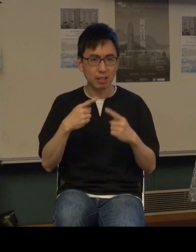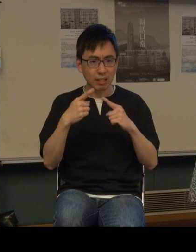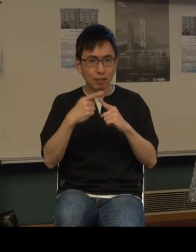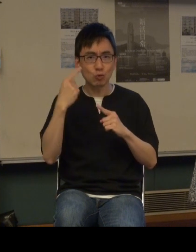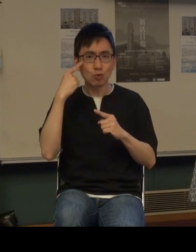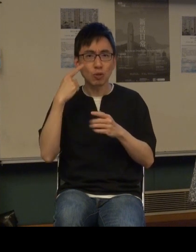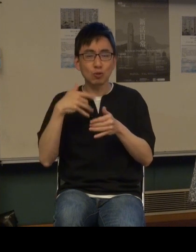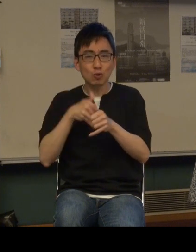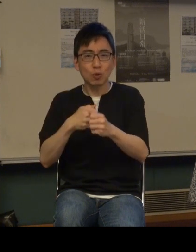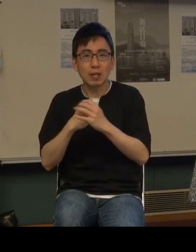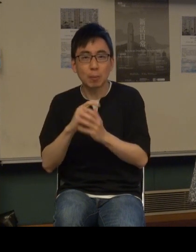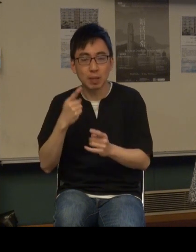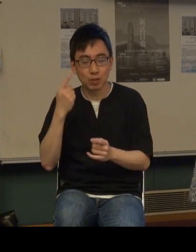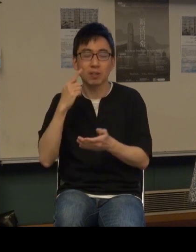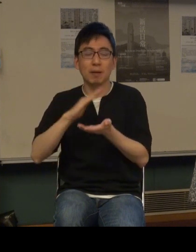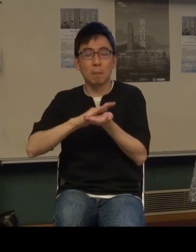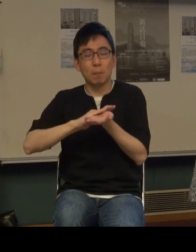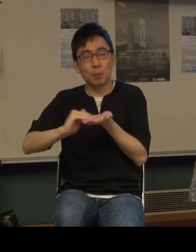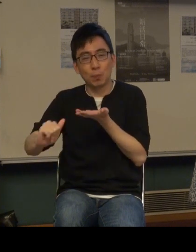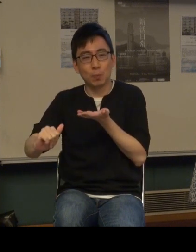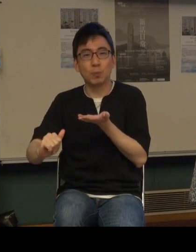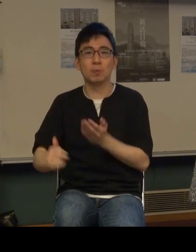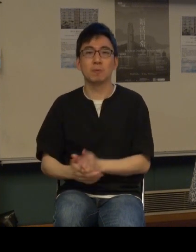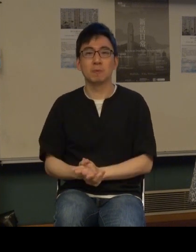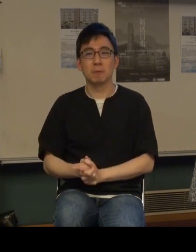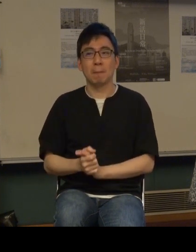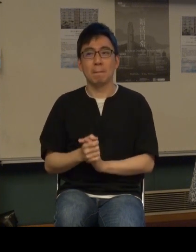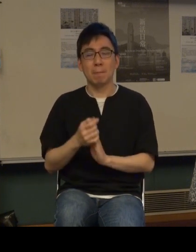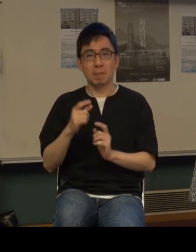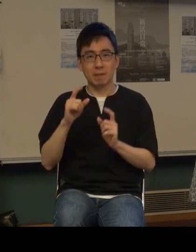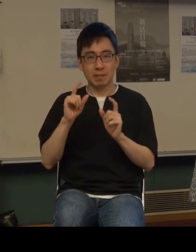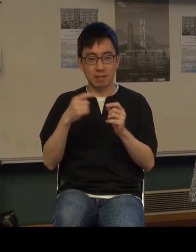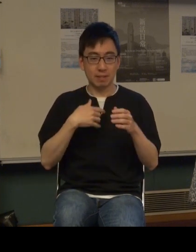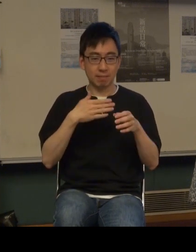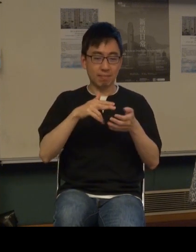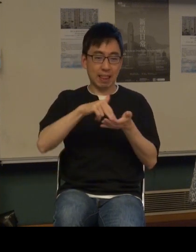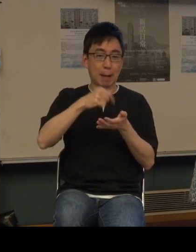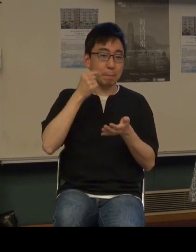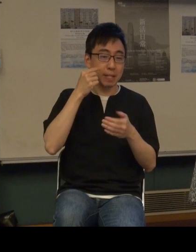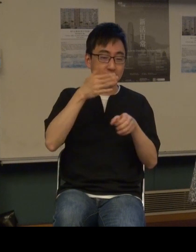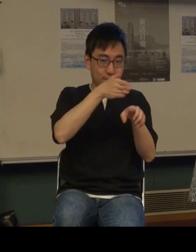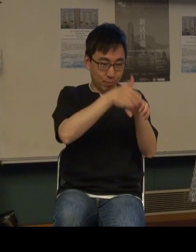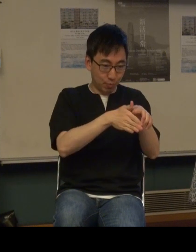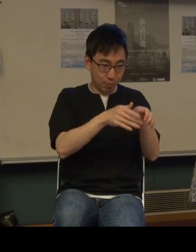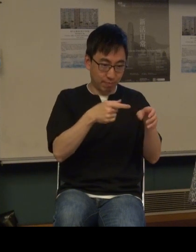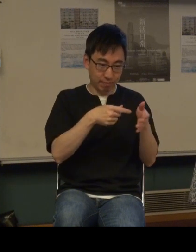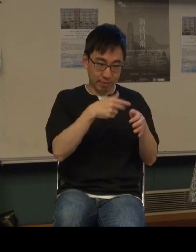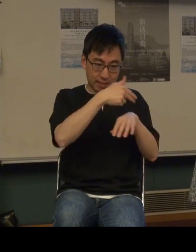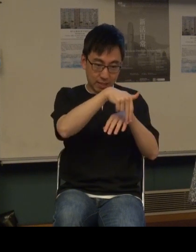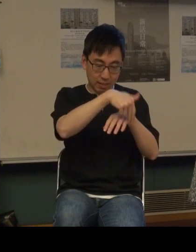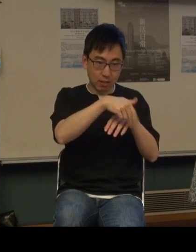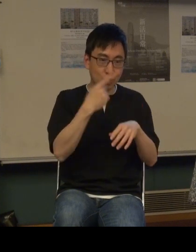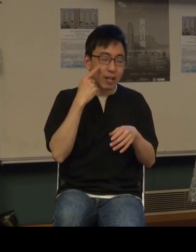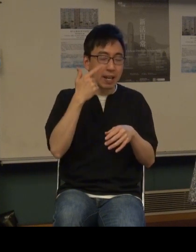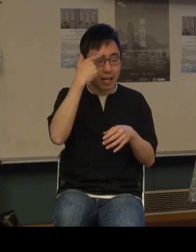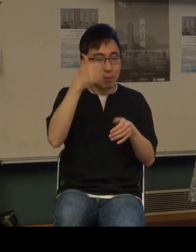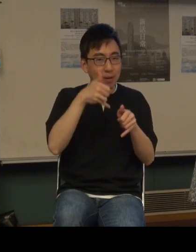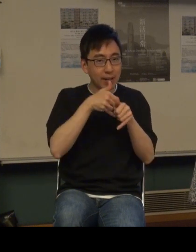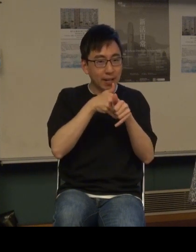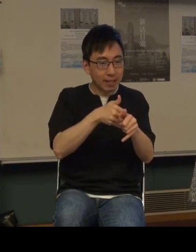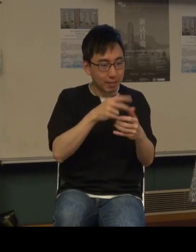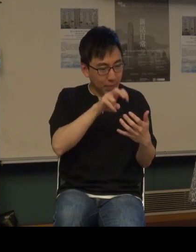嘢係好有理性，好井井有條。咁所以咧，好多時佢個立面嘅設計咧，亦都會係根據住呢啲規律，希望做到一個好